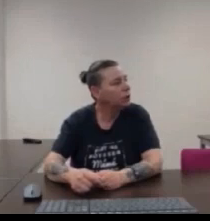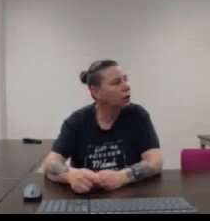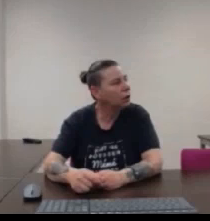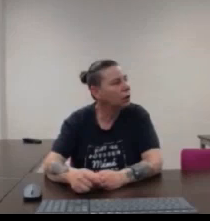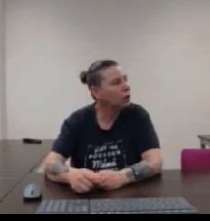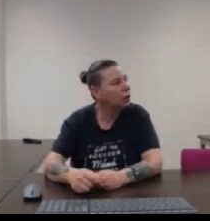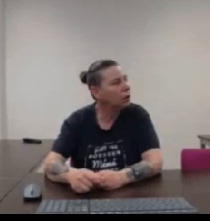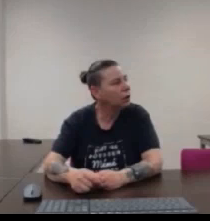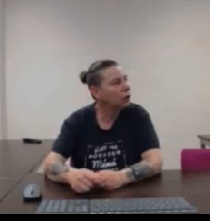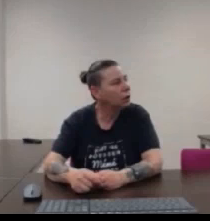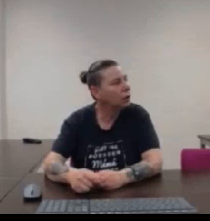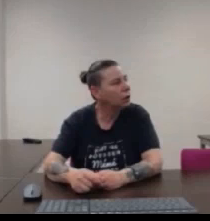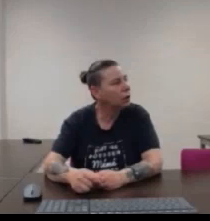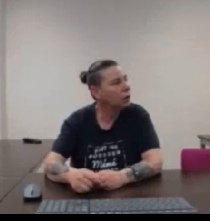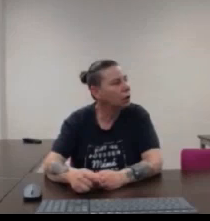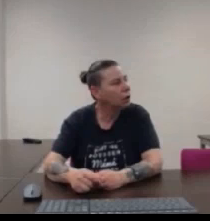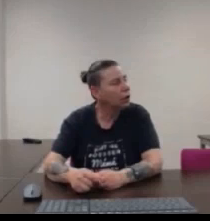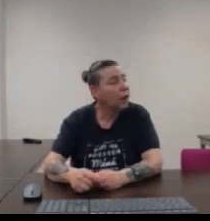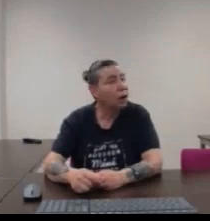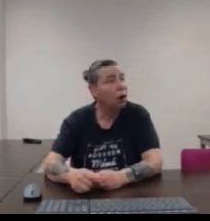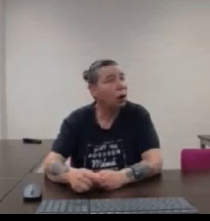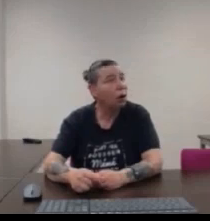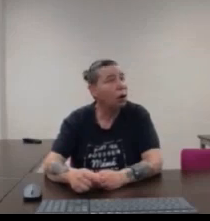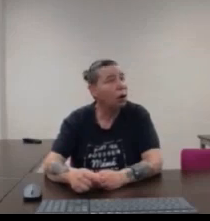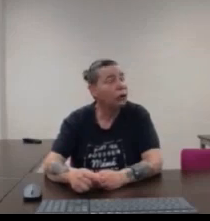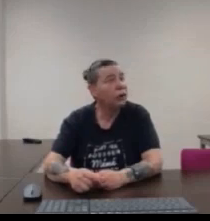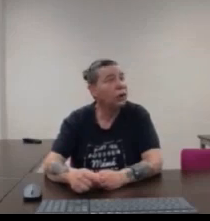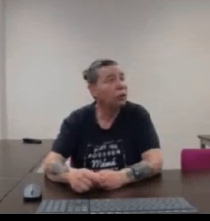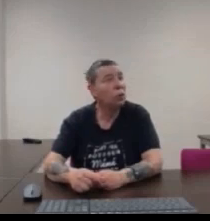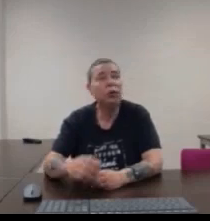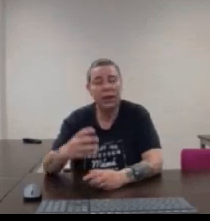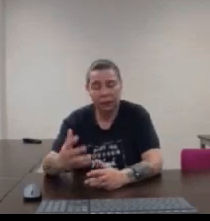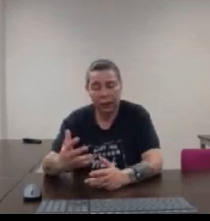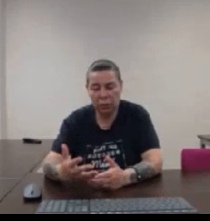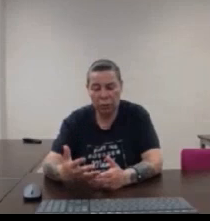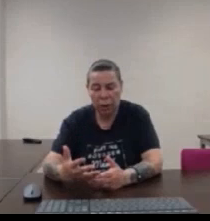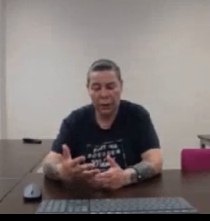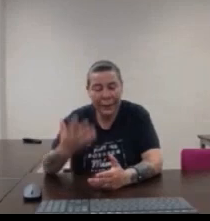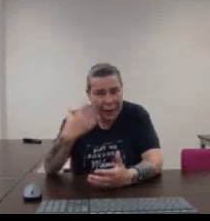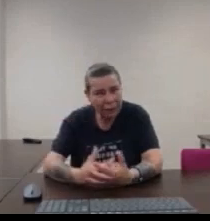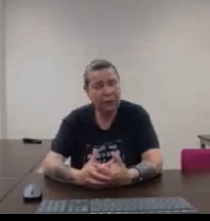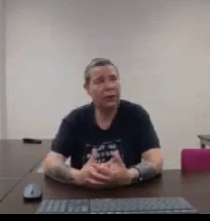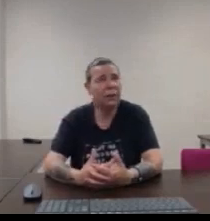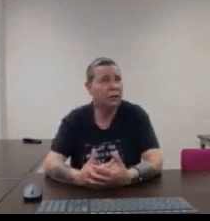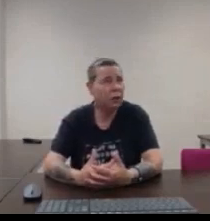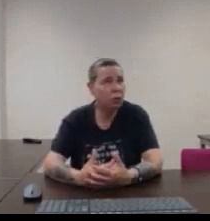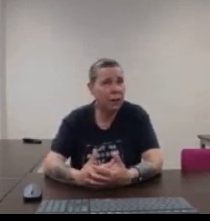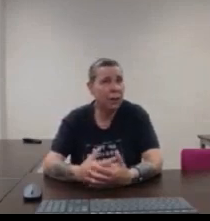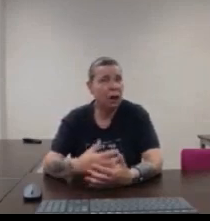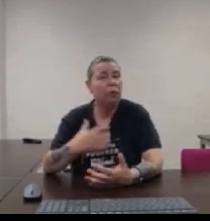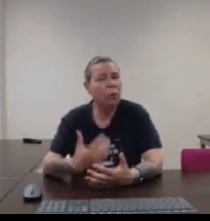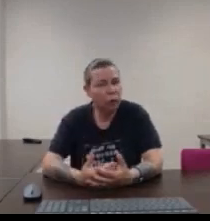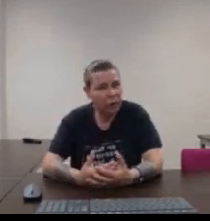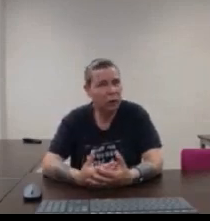personne constituent un facteur ou une prédisposition des TMS? Alors, ce qu'on peut dire, c'est que les caractéristiques